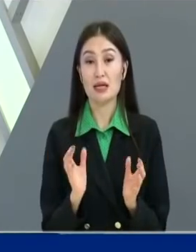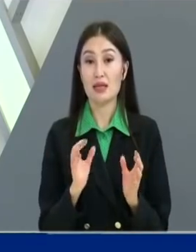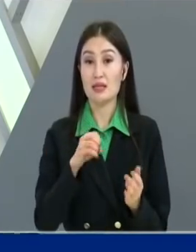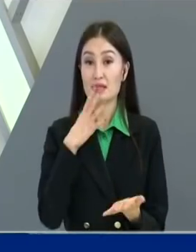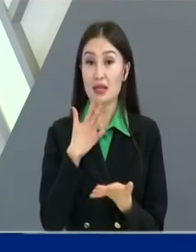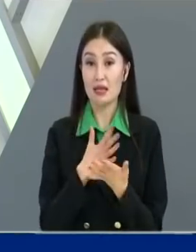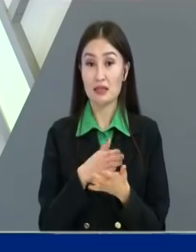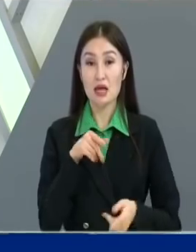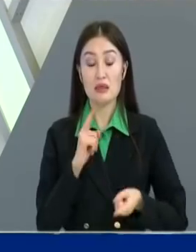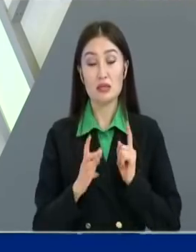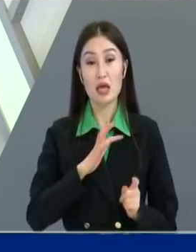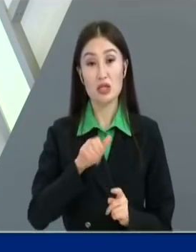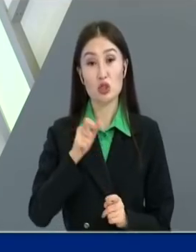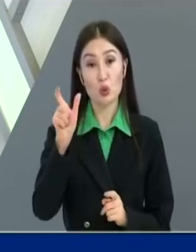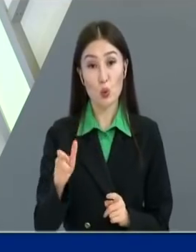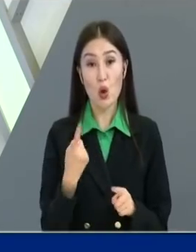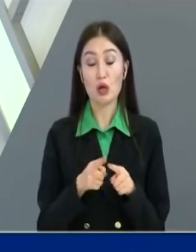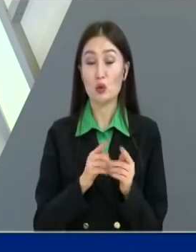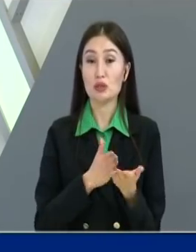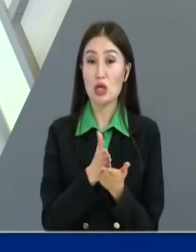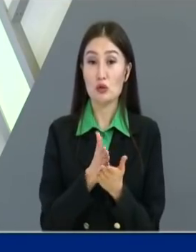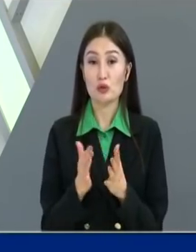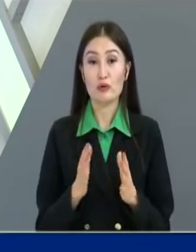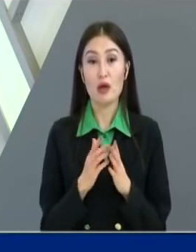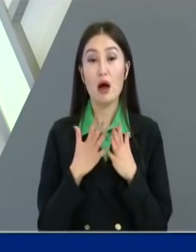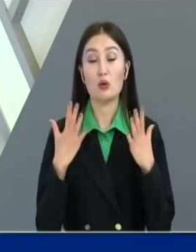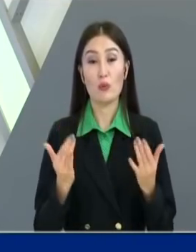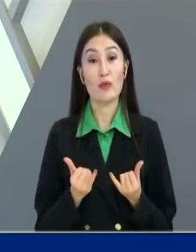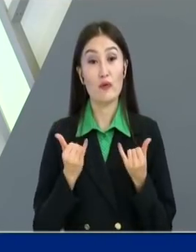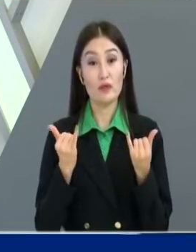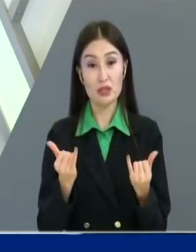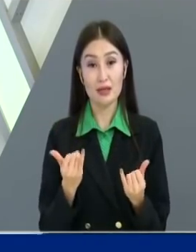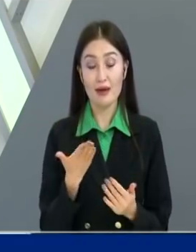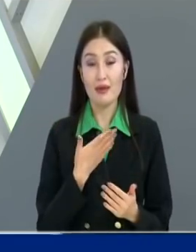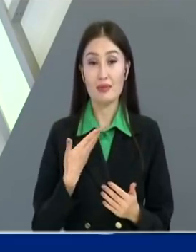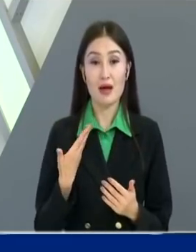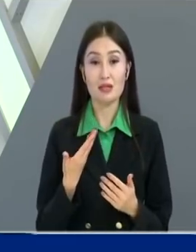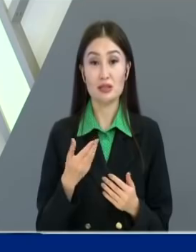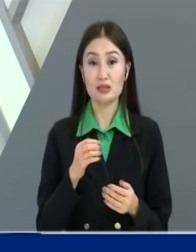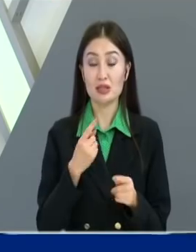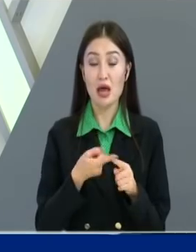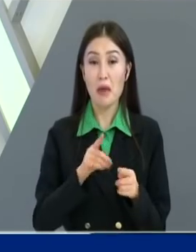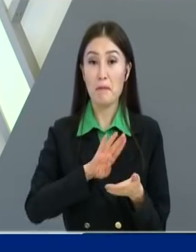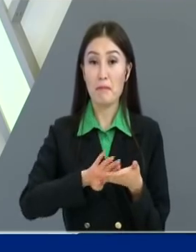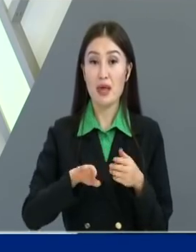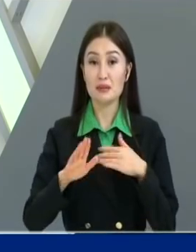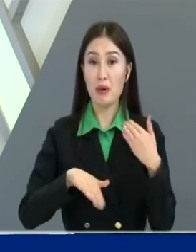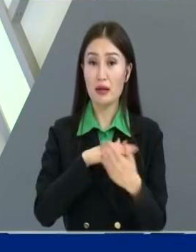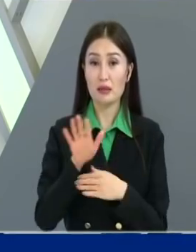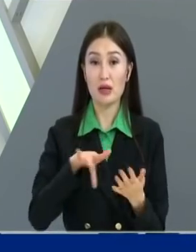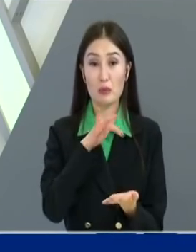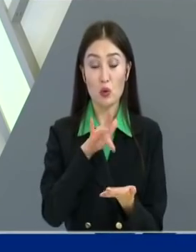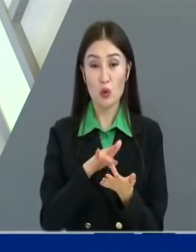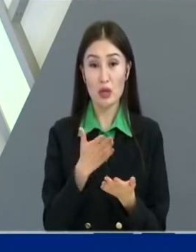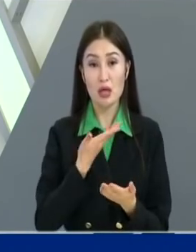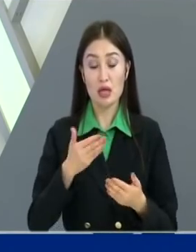столицы, настоящие герои, которые заслуживают огромного уважения. Ведь наш практически неповрежденный беспорядками город и